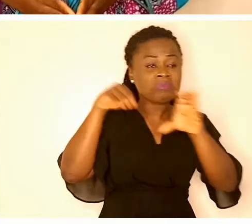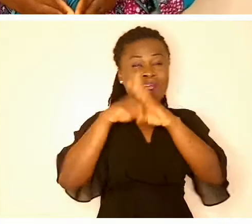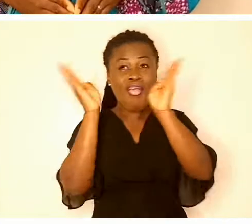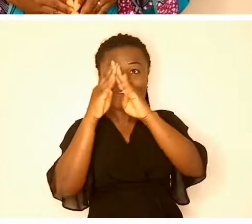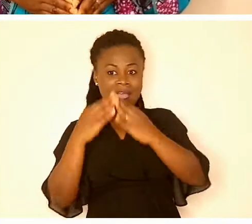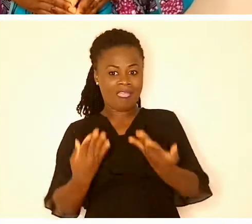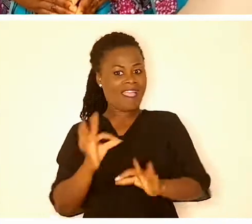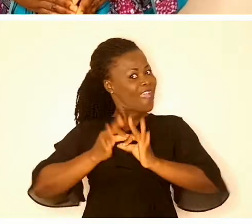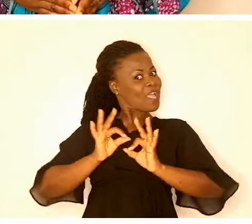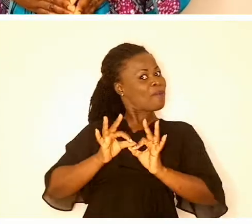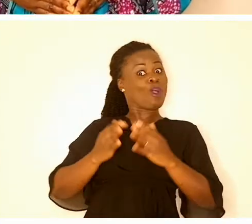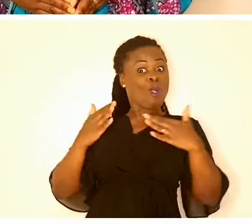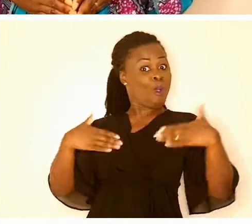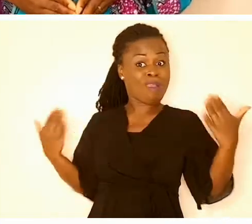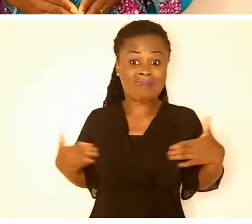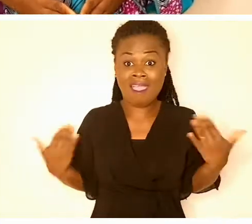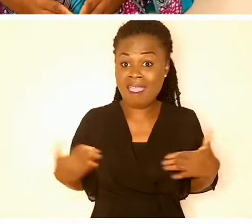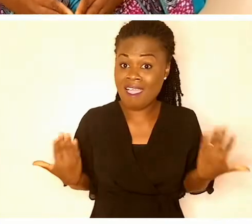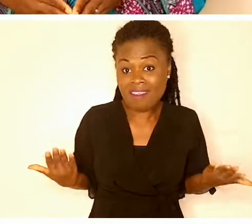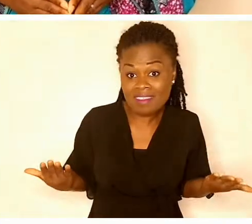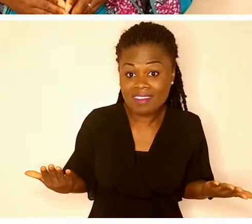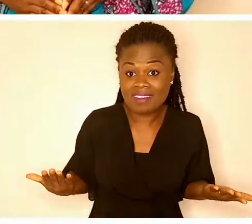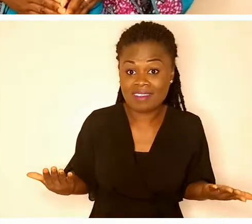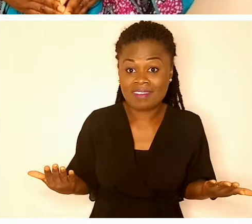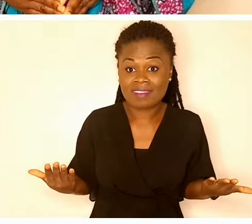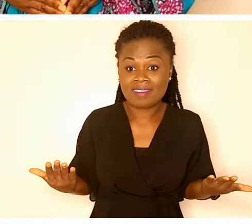fait. Vous n'avez pas idée.